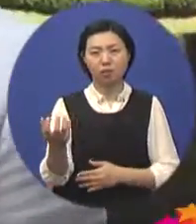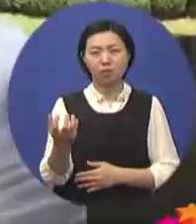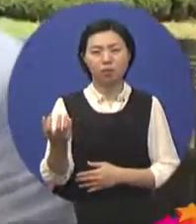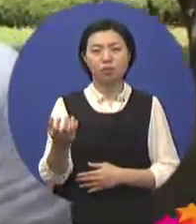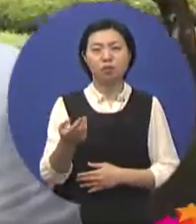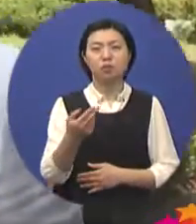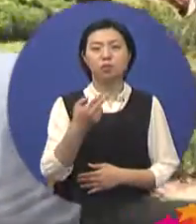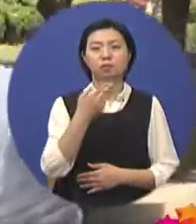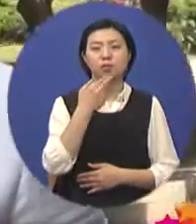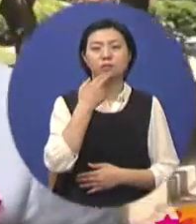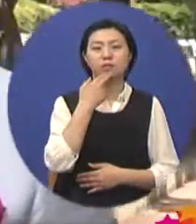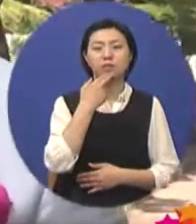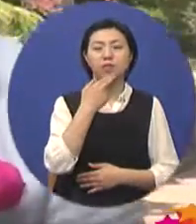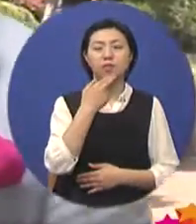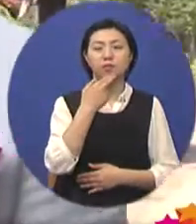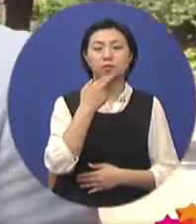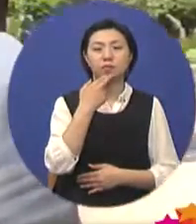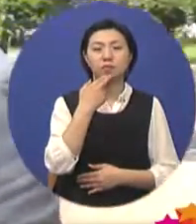아프지 않는